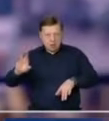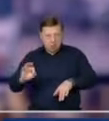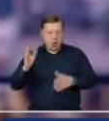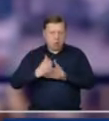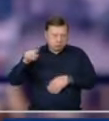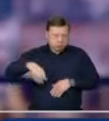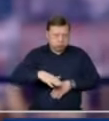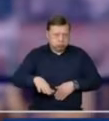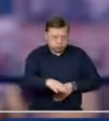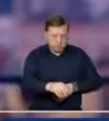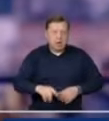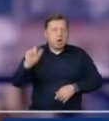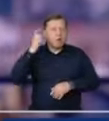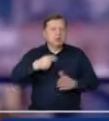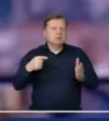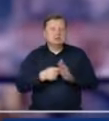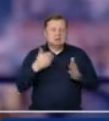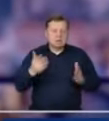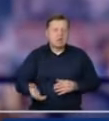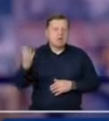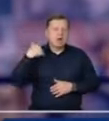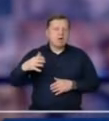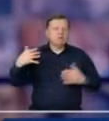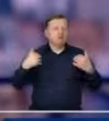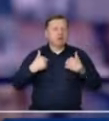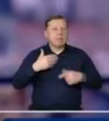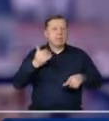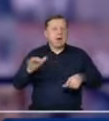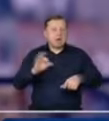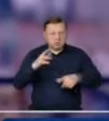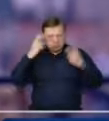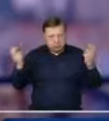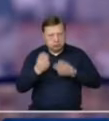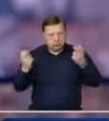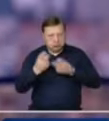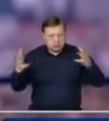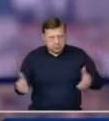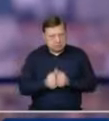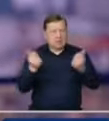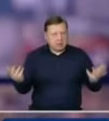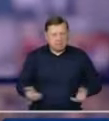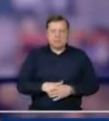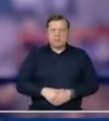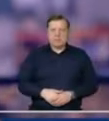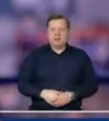Planety. Głównym celem misji jest odnalezienie dawnych śladów życia na Marsie. To przełomowe przedsięwzięcie pod wieloma